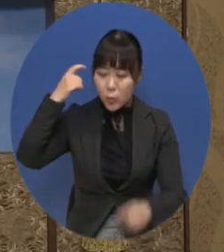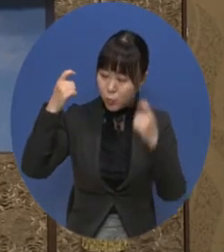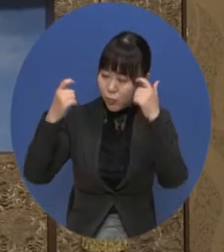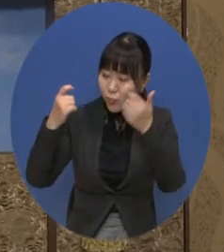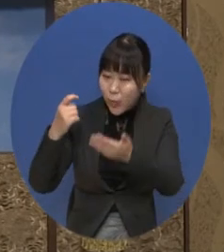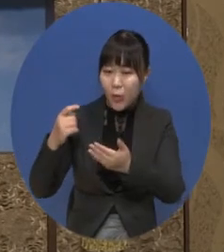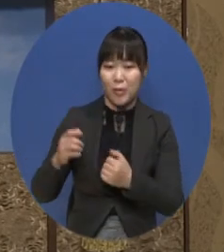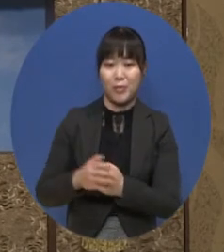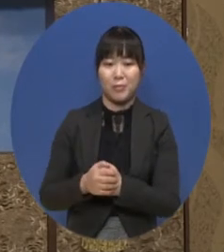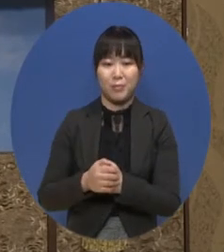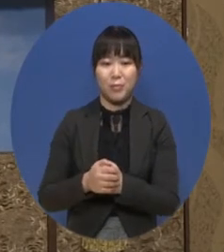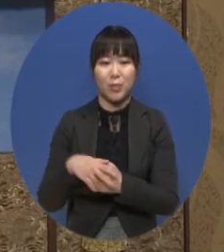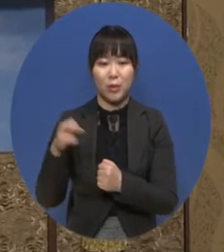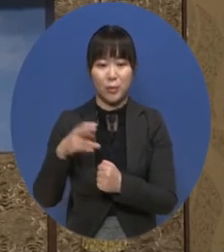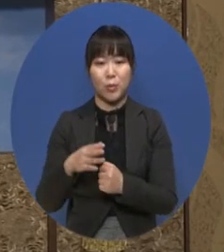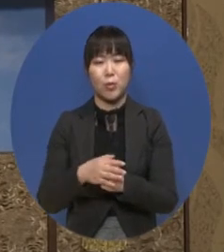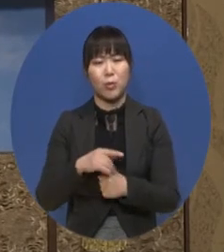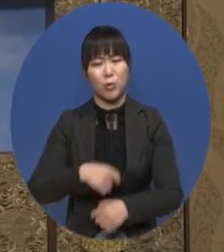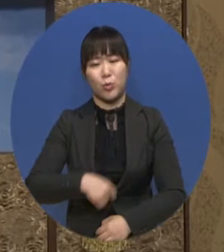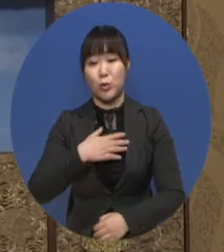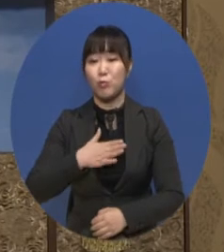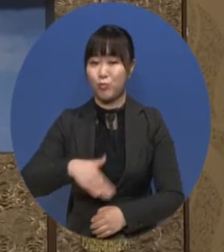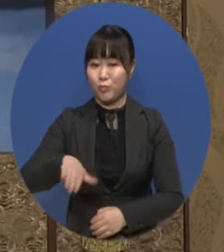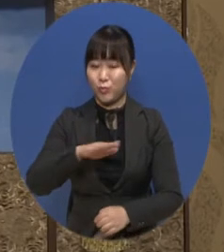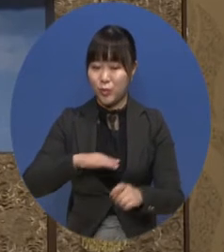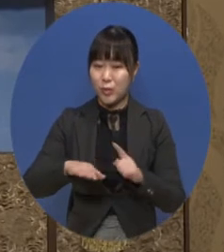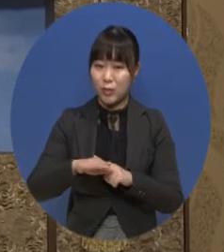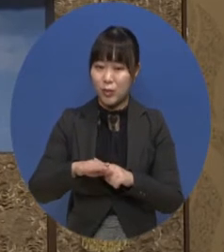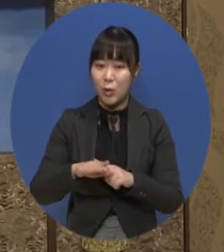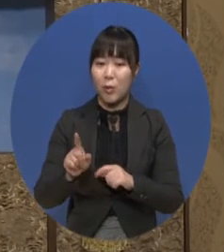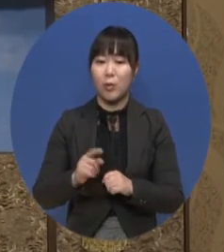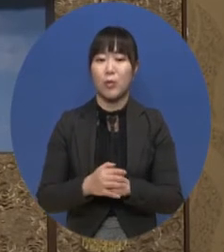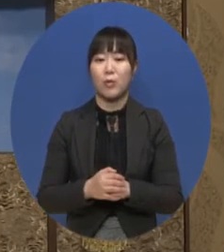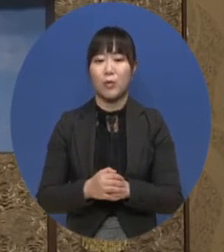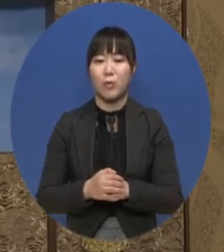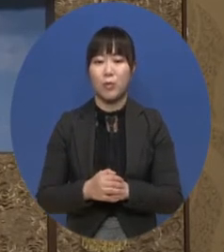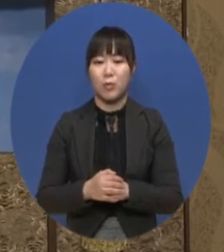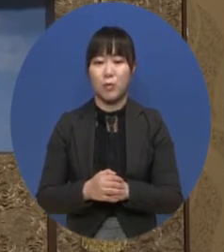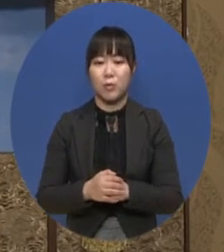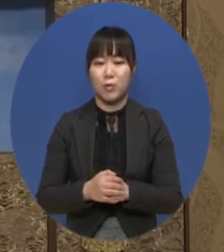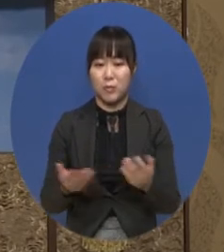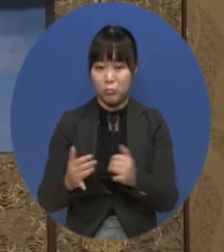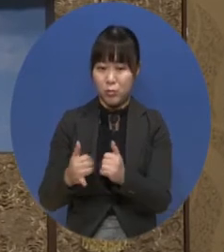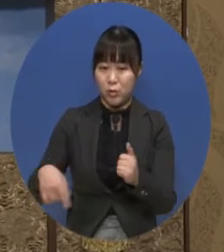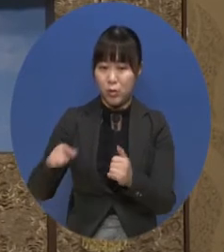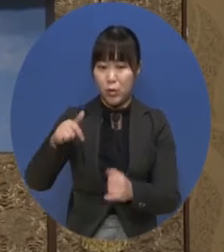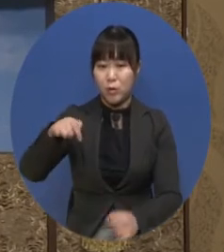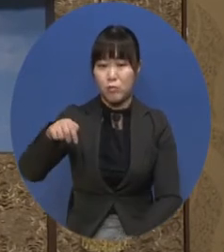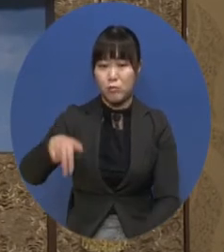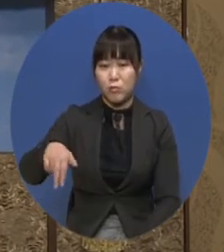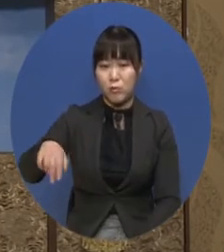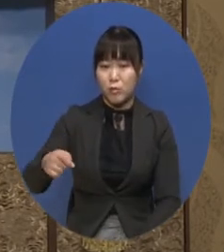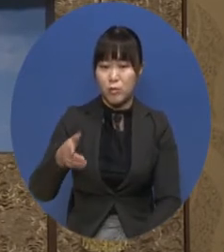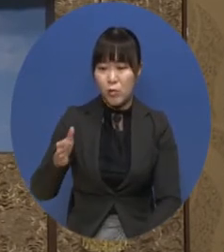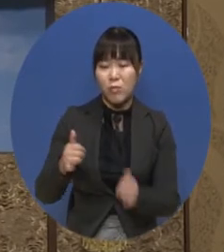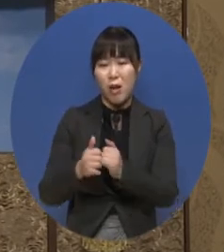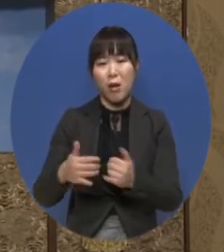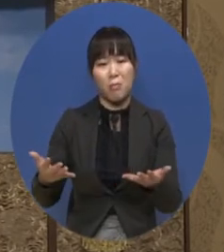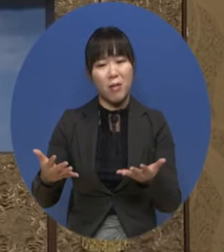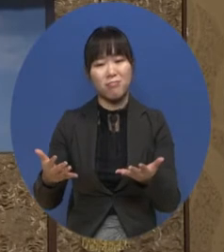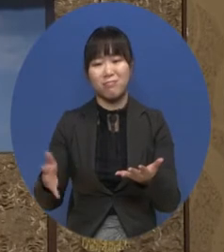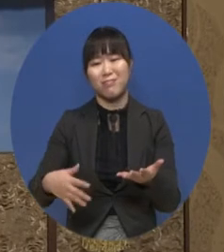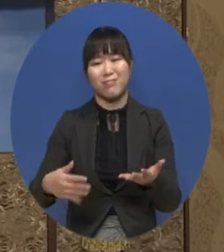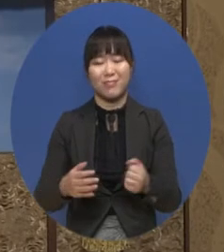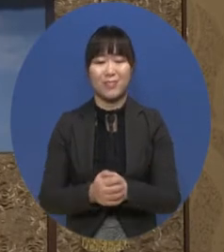물어보고 그리고 사실은 저희는 이제 구성원들이 굿즈 전문가가 없어요. 상품 전문가가